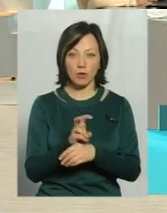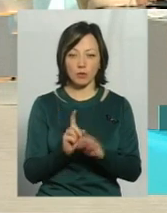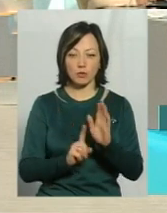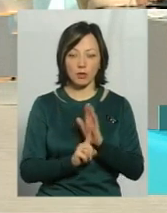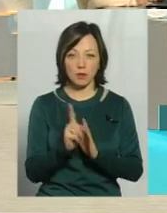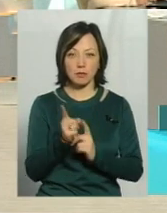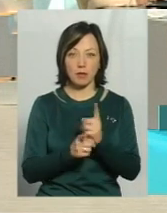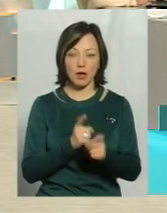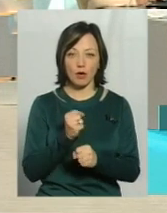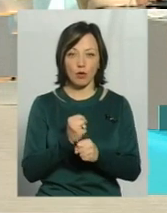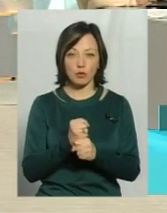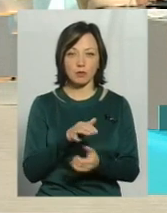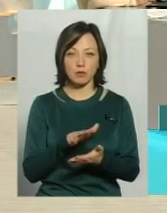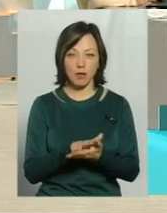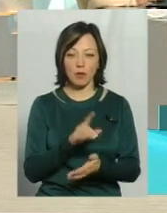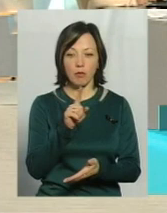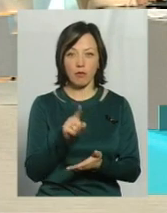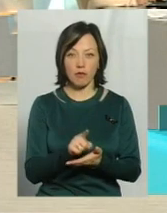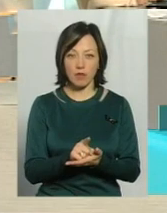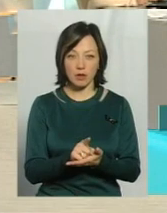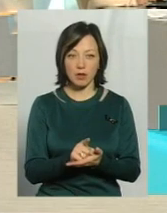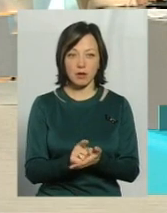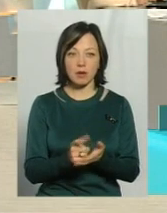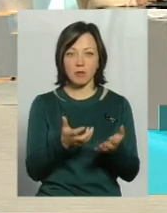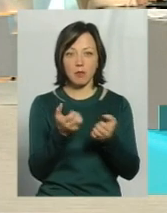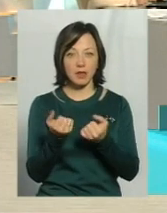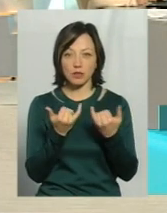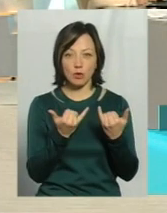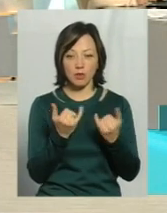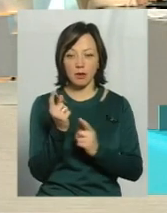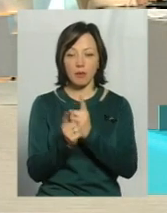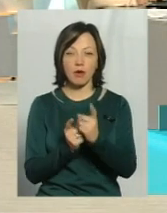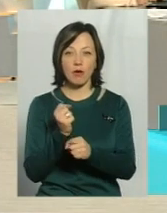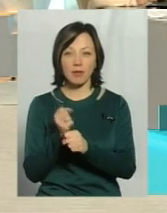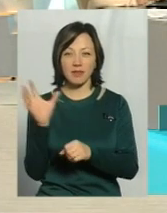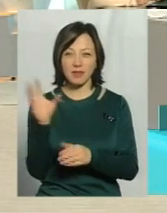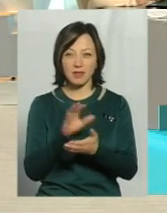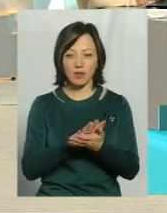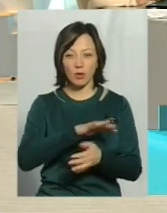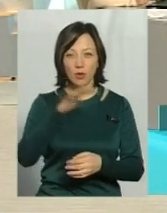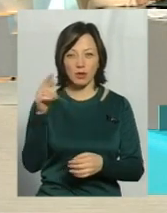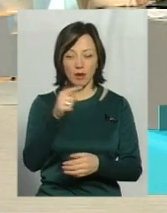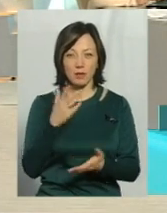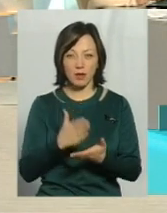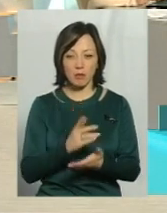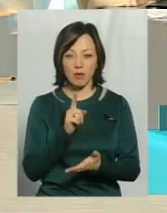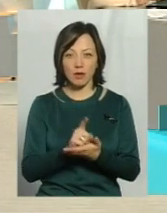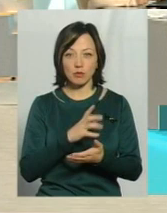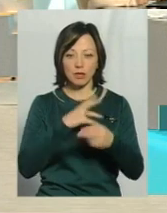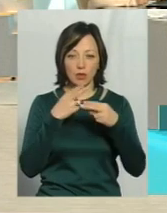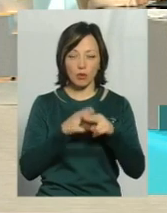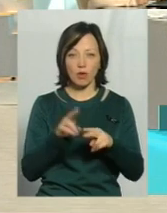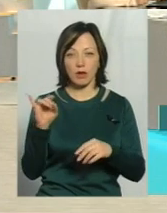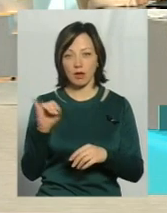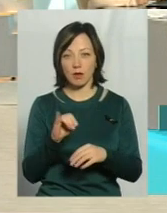за переробку сміття, той повинен приймати не тільки сьогоднішнє сміття, а переробити ті всі відходи, які там є. В нього повинно для цього бути і технологія,